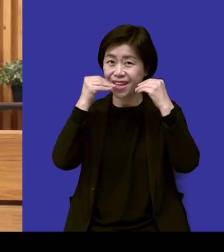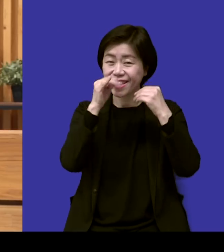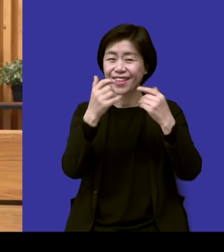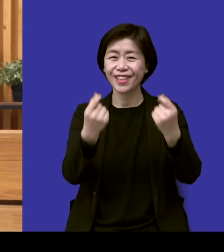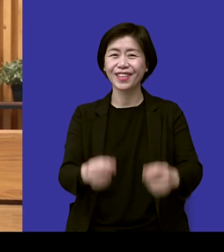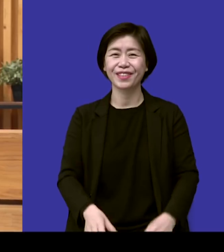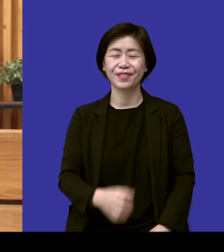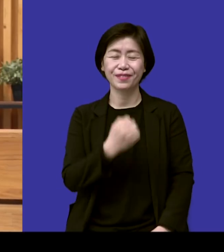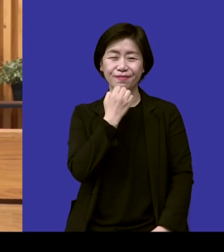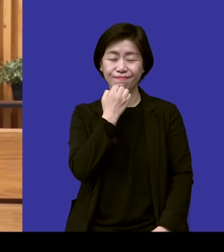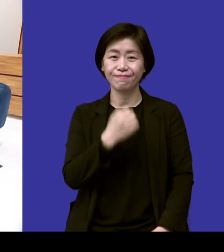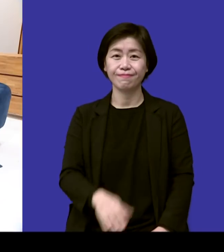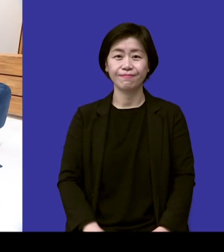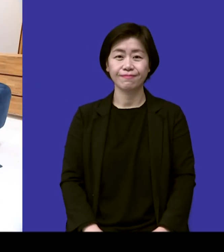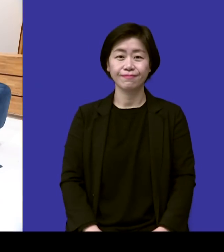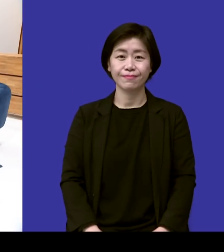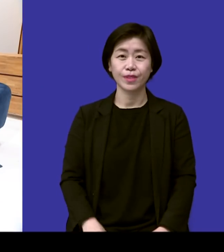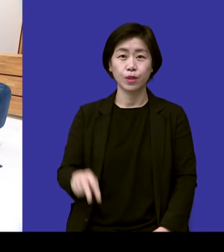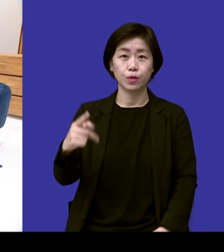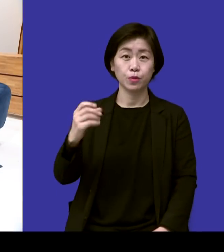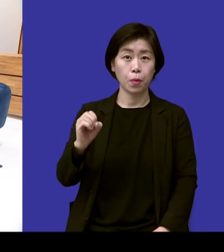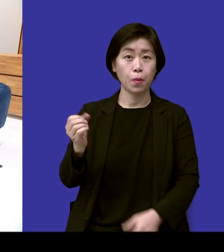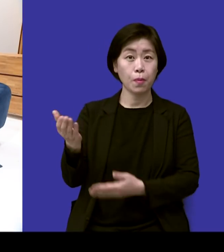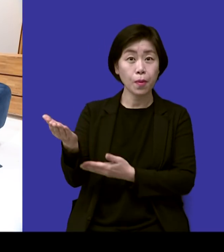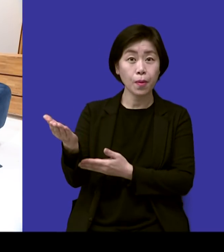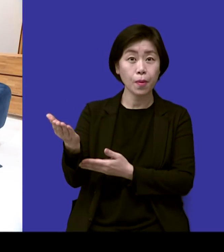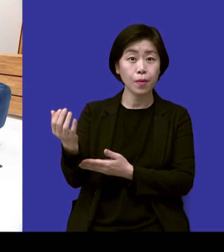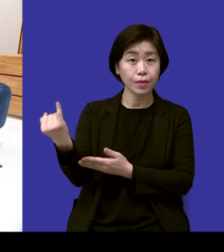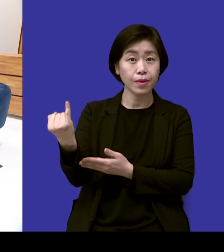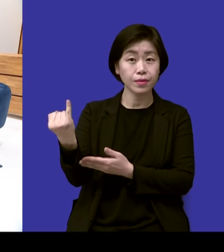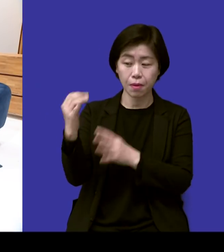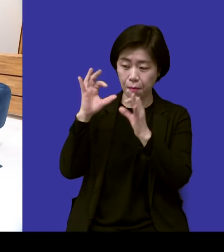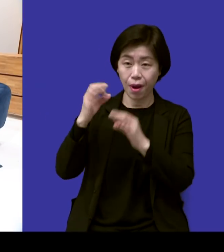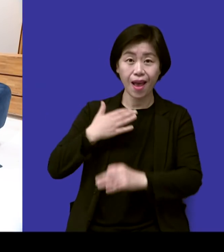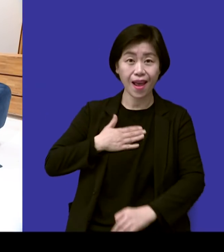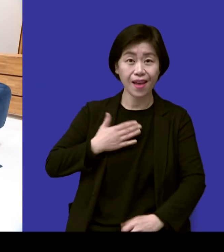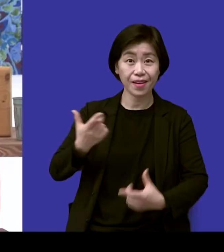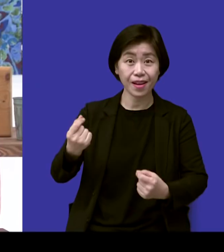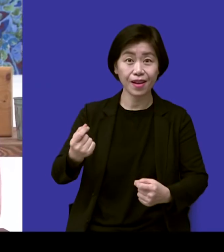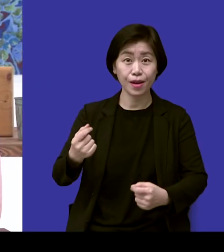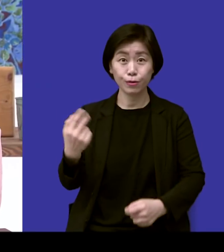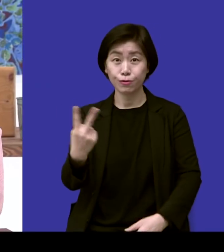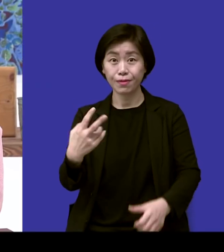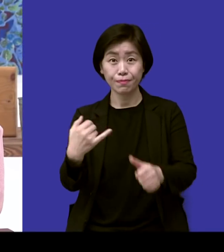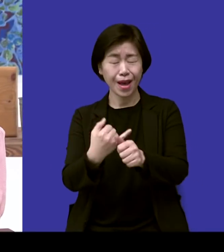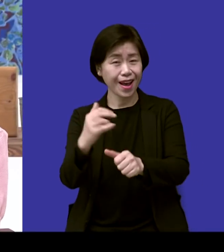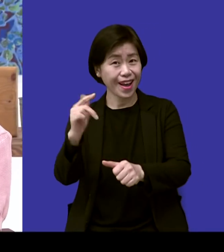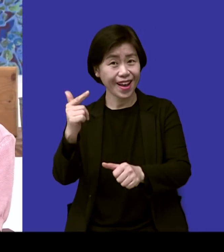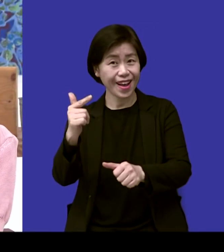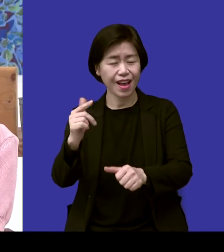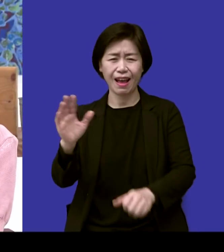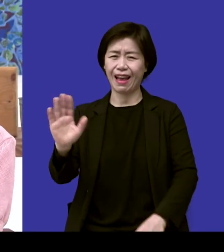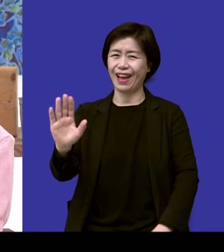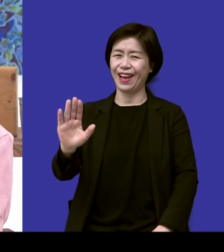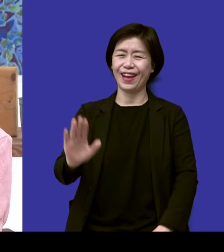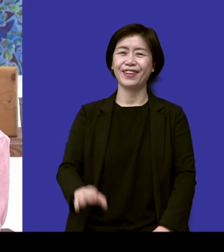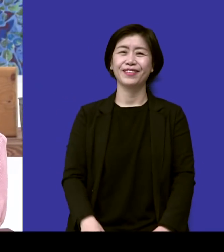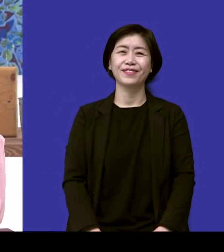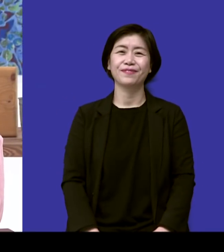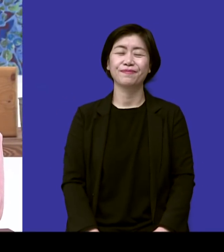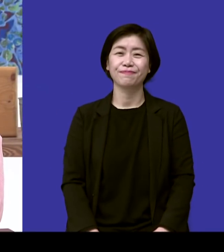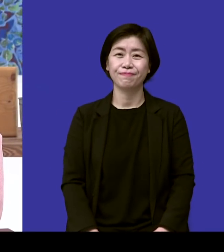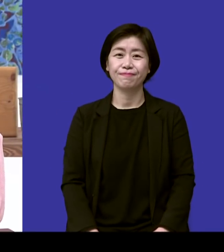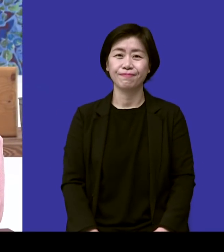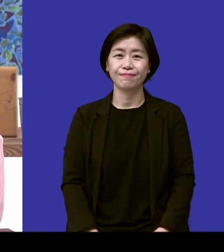지은 씨하고 지은 자매하고 또 친밀한 좀 가까운 관계. 네. 맞아요. 어떤 사귀는 사이는 아니고. 사실 제가 예. 어떻게 보면 사귄 사이는 아니고요.